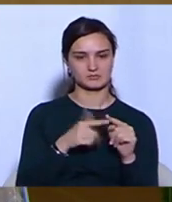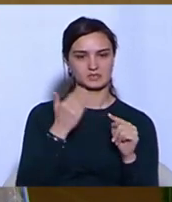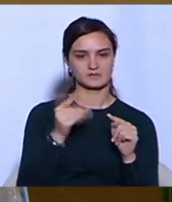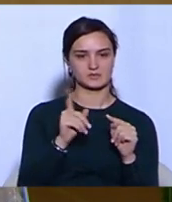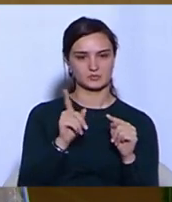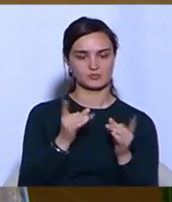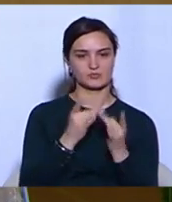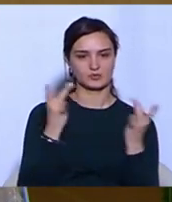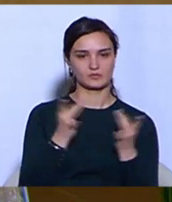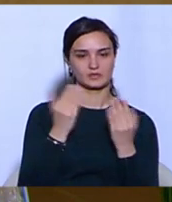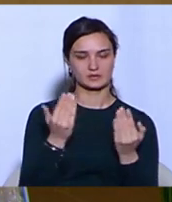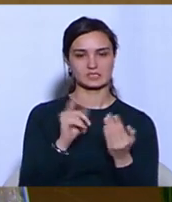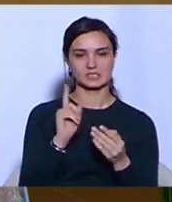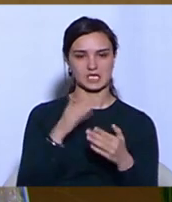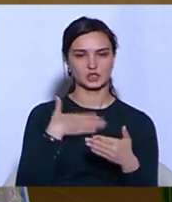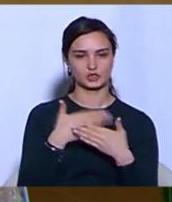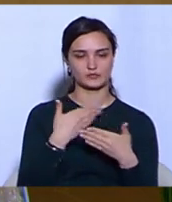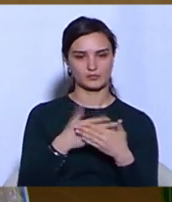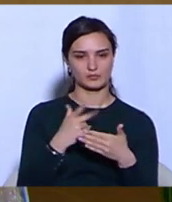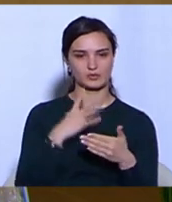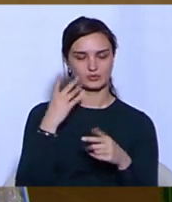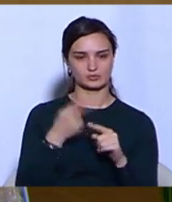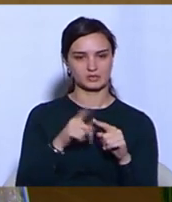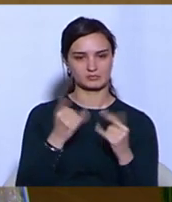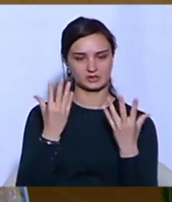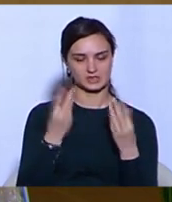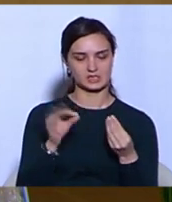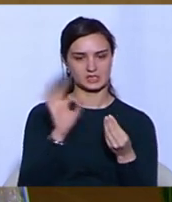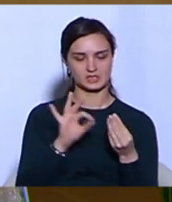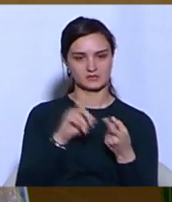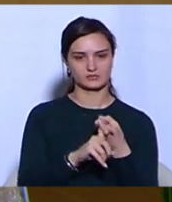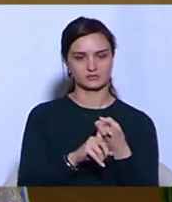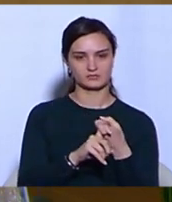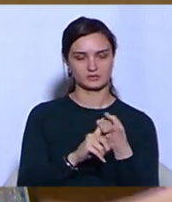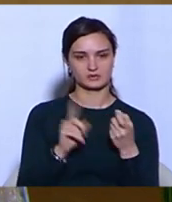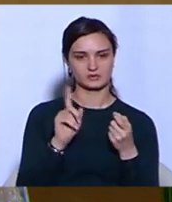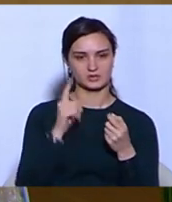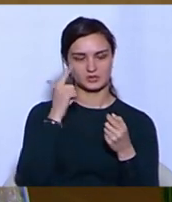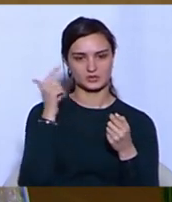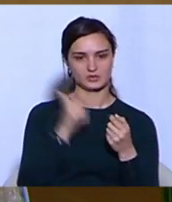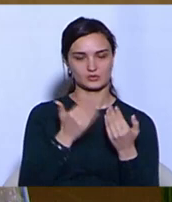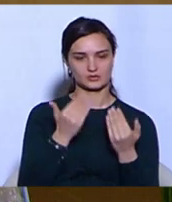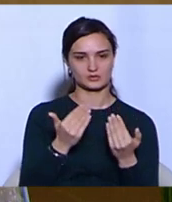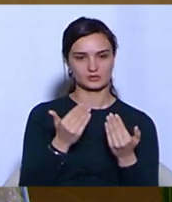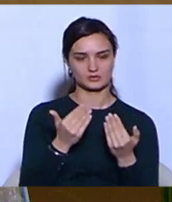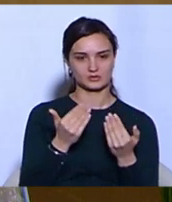იმისათვის რომ მოგვიყვეს რა აქტივობა ჩაიდინა ამ დღესთან დაკავშირებით, ანუ რა ცოდნა